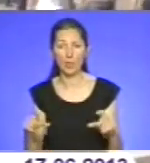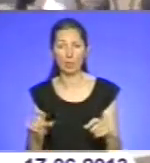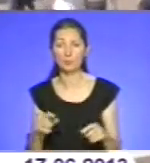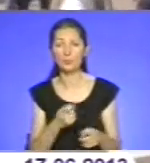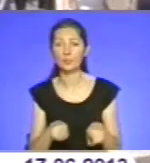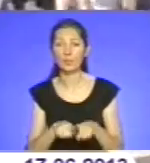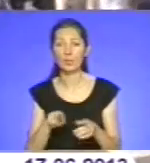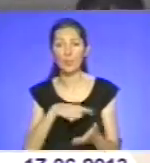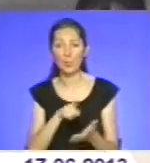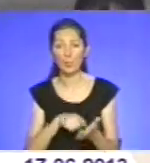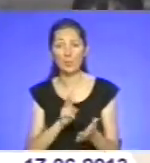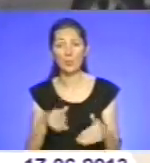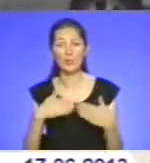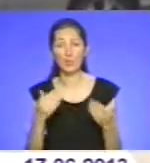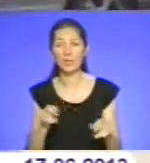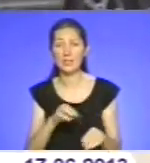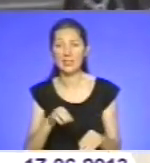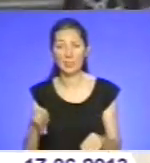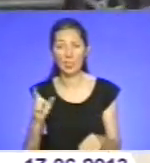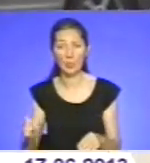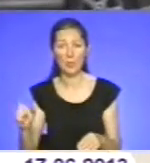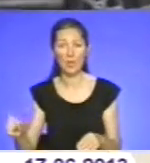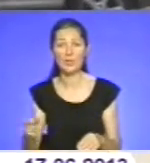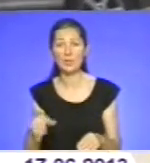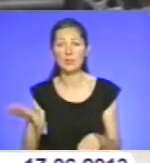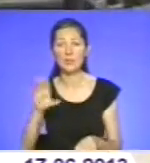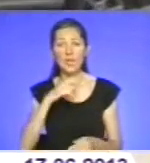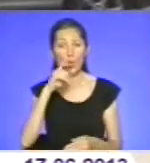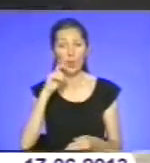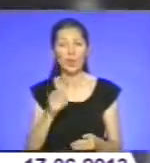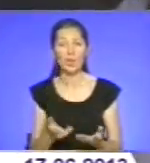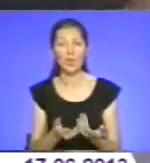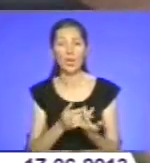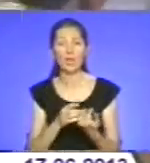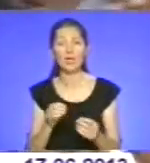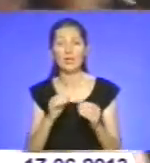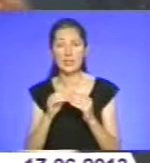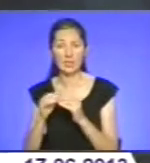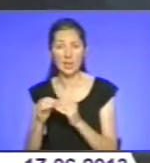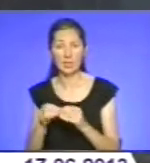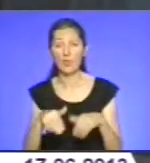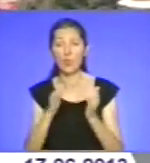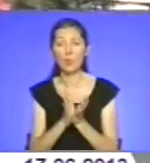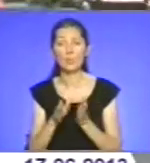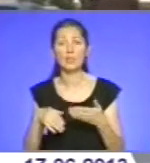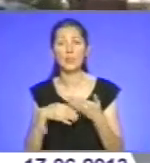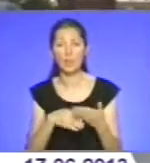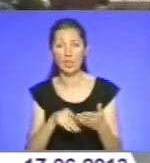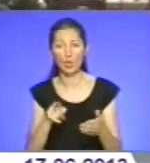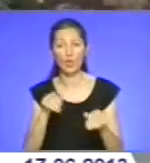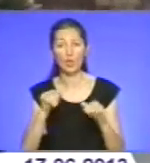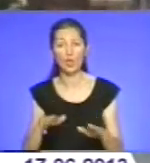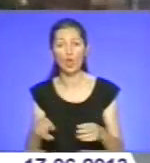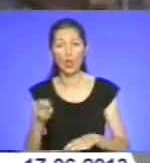питань, з якими звертаються тисячі підприємців з усієї України, кілька десятків. Комплексний підхід до їх вирішення шукатимуть